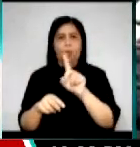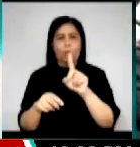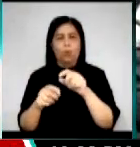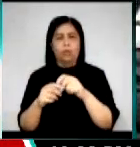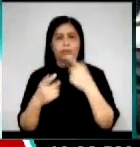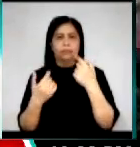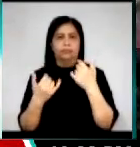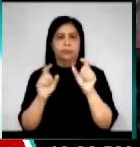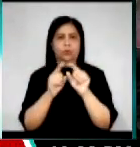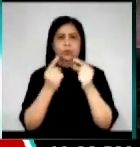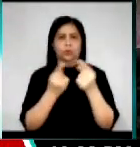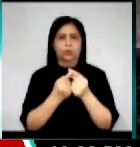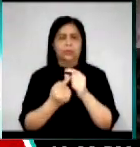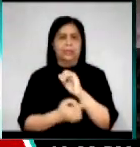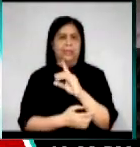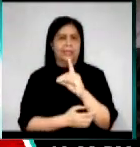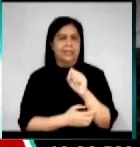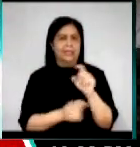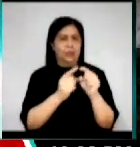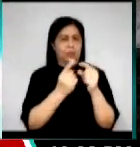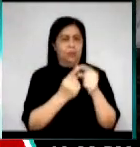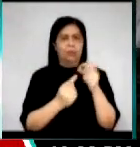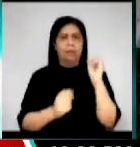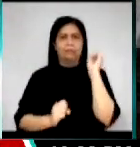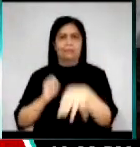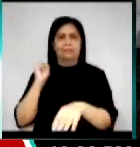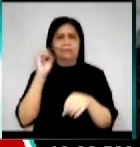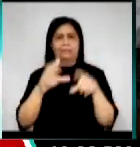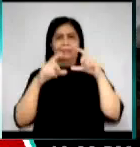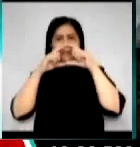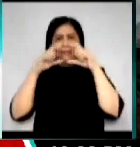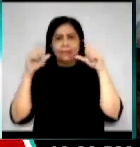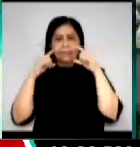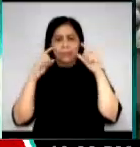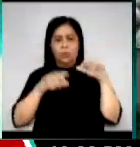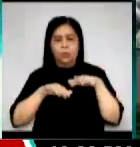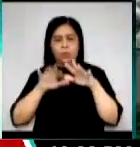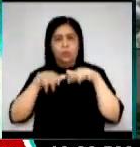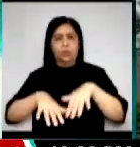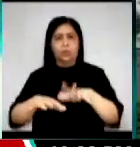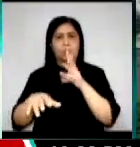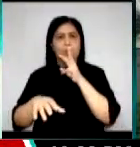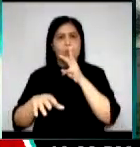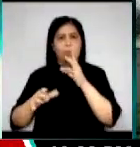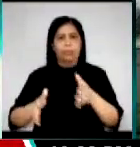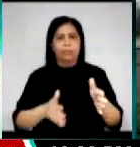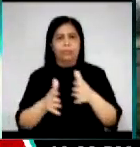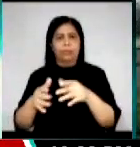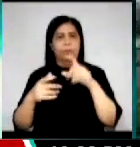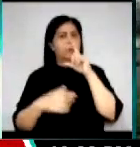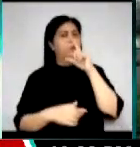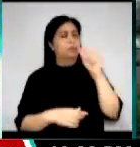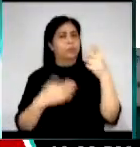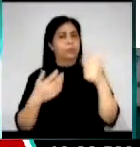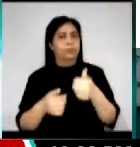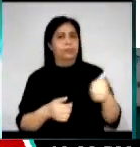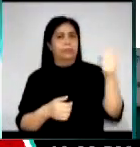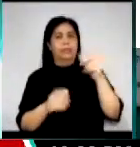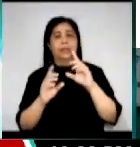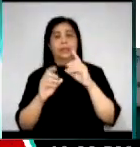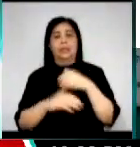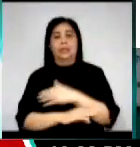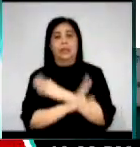o EDIS na may mga itinapong face mask na napupunta sa kanilang watershed. Inireport na ito ng EDIS sa Davao City LGU.